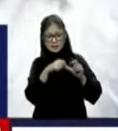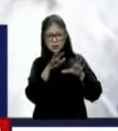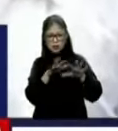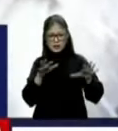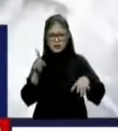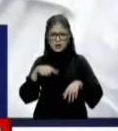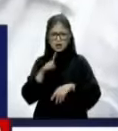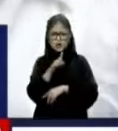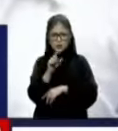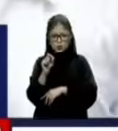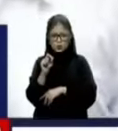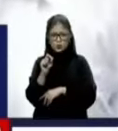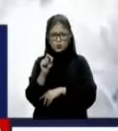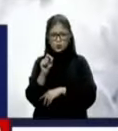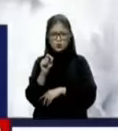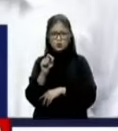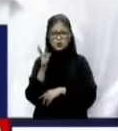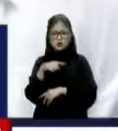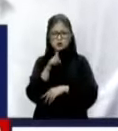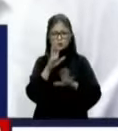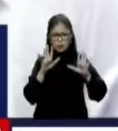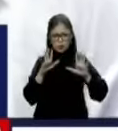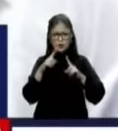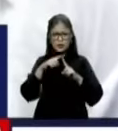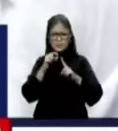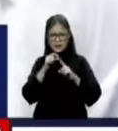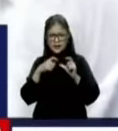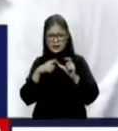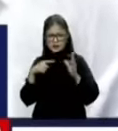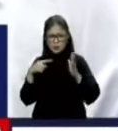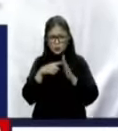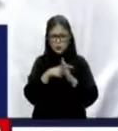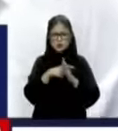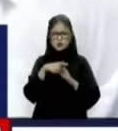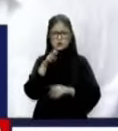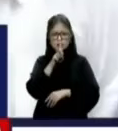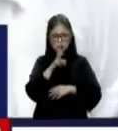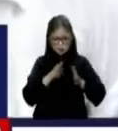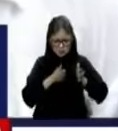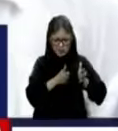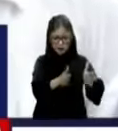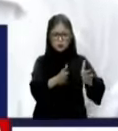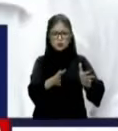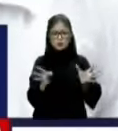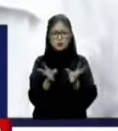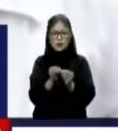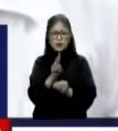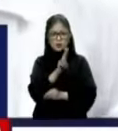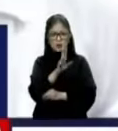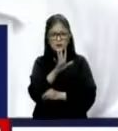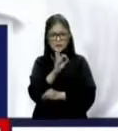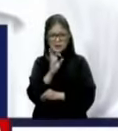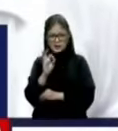Mulai ada 10 ya, 10 TPS. Jadi pemilihnya satu jalan ini ada 2.500 sampai 3.000,